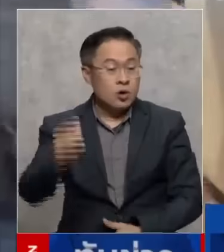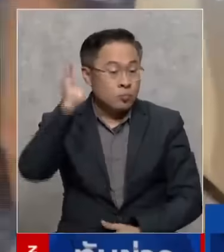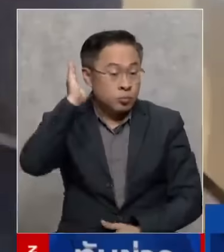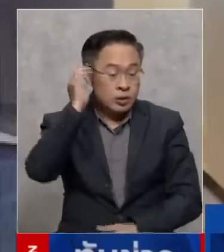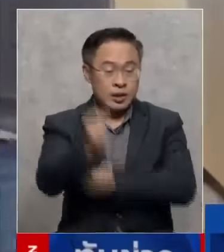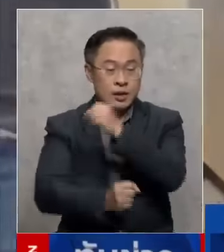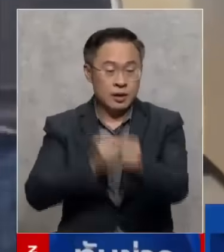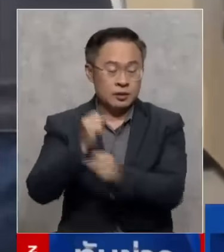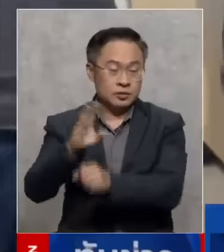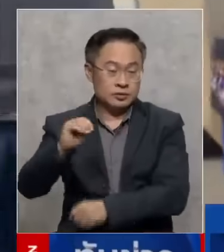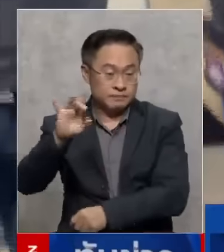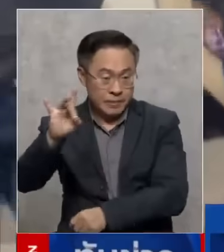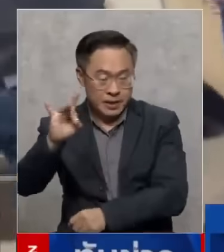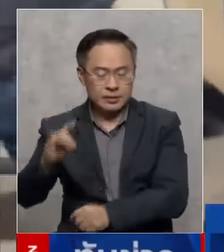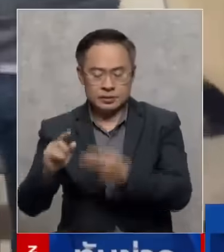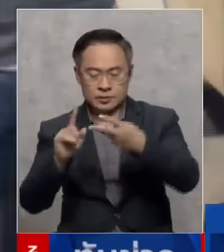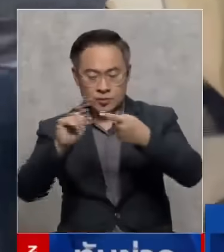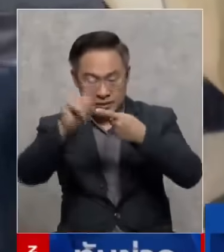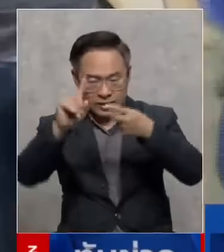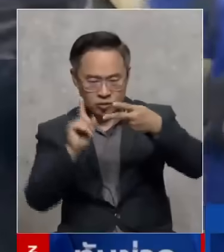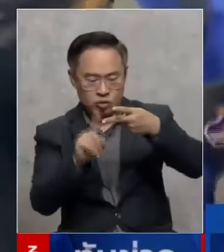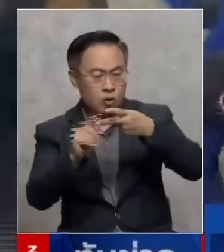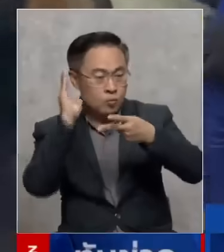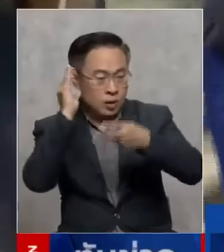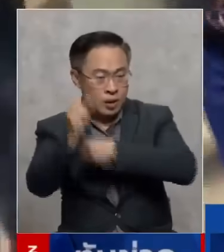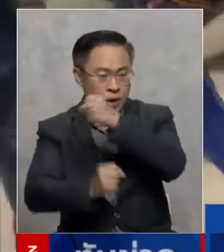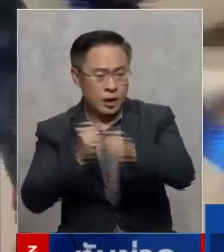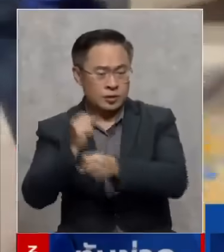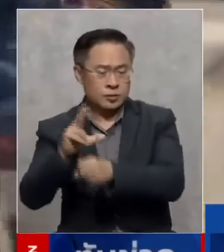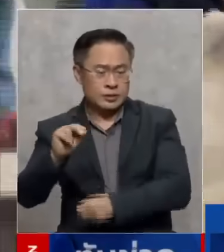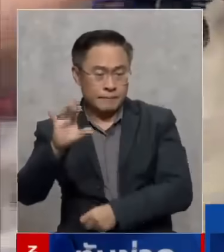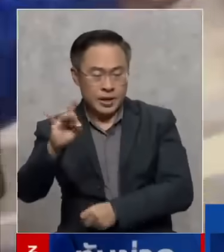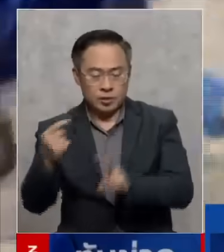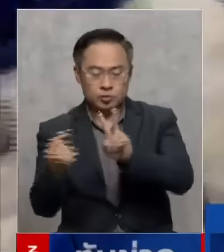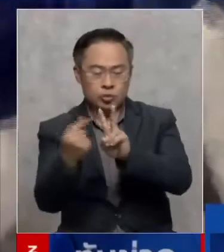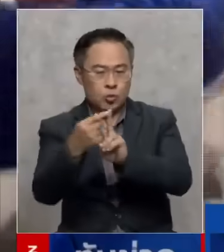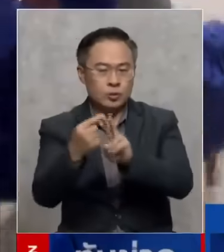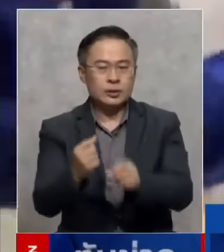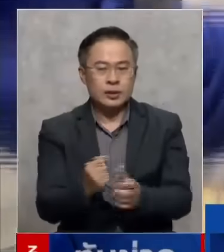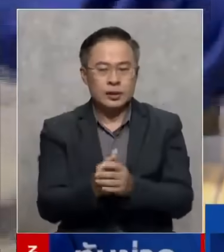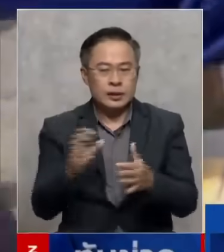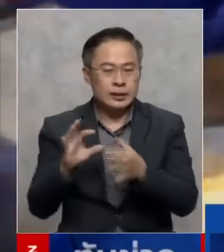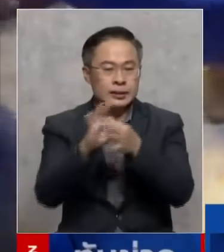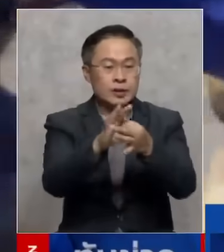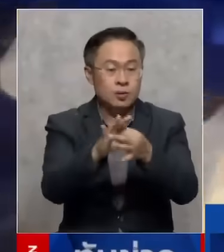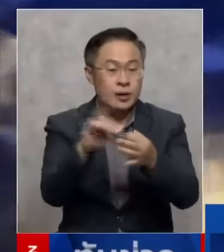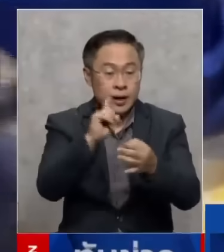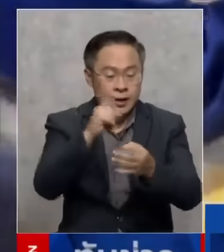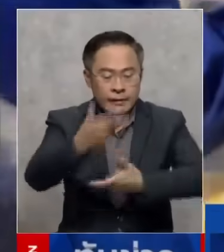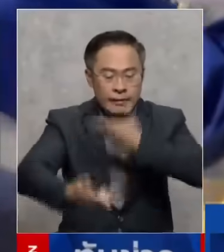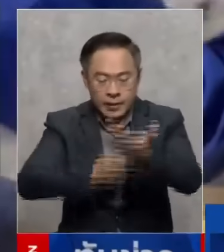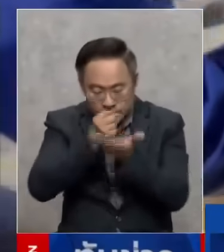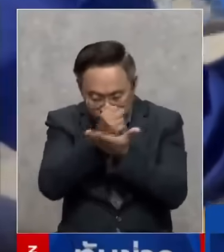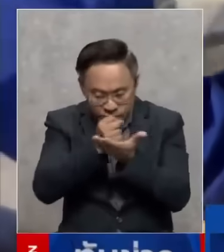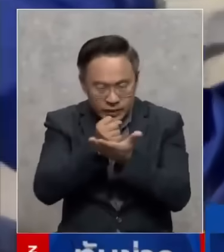และนายณรงค์ศักดิ์อายุ 30ปีหลังสืบทราบว่าทั้ง 2คนมีพฤติกรรมเกี่ยวข้องกับยาเสพติดจนกระทั่งทราบว่า